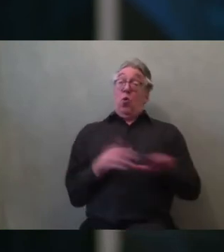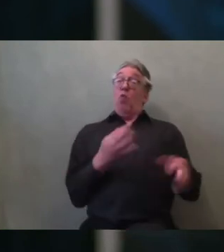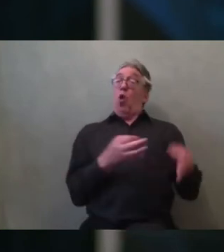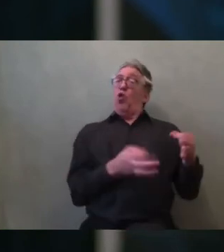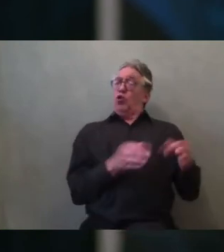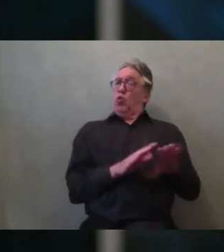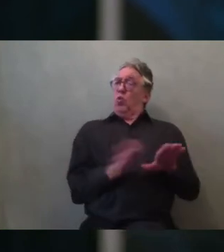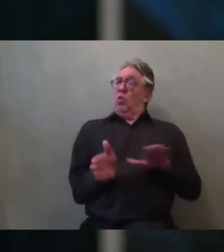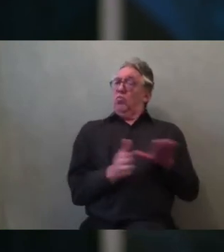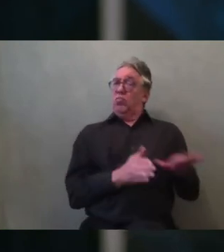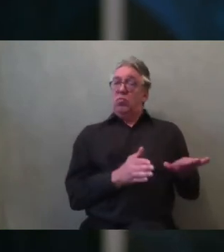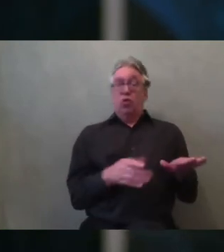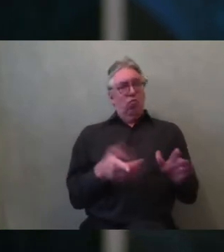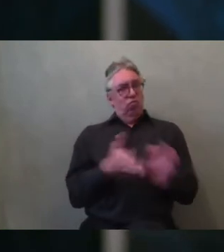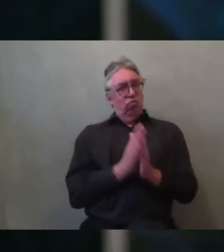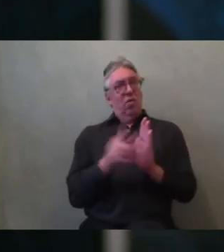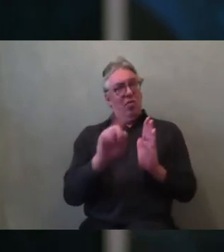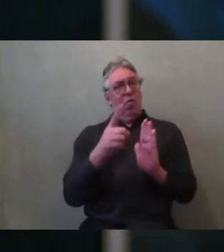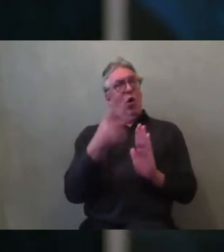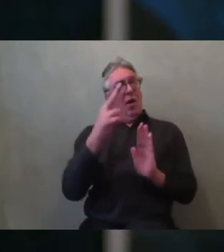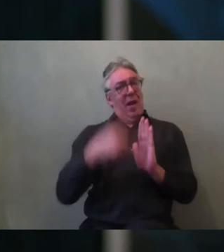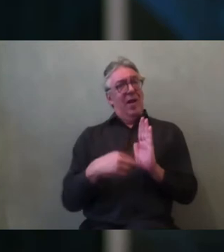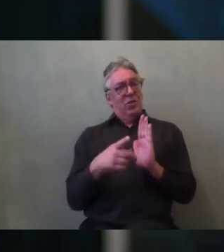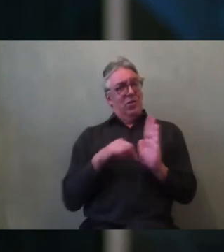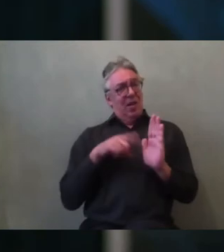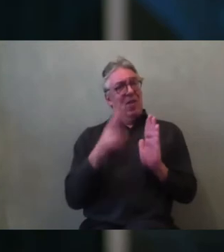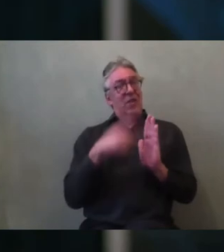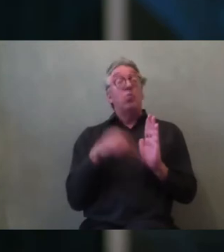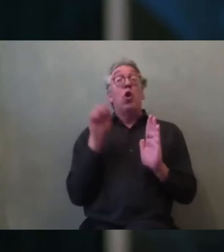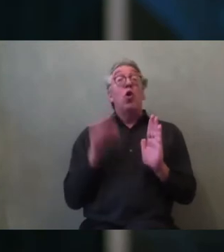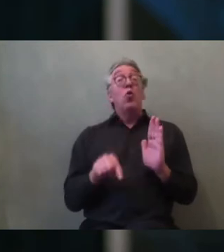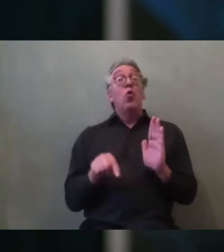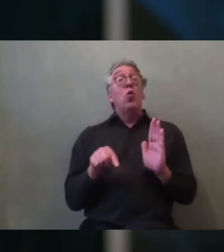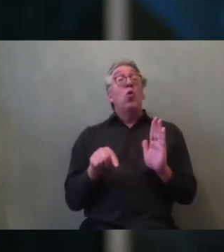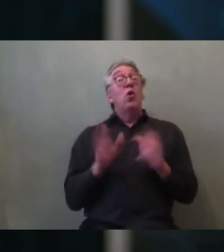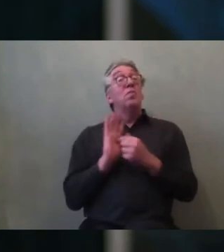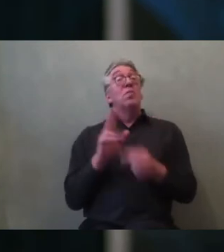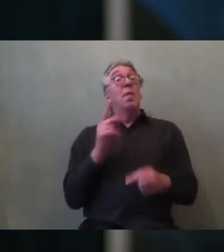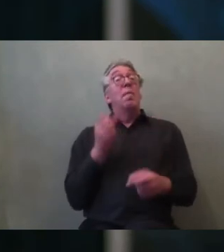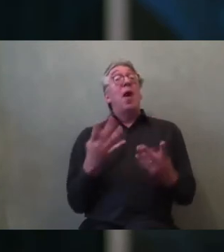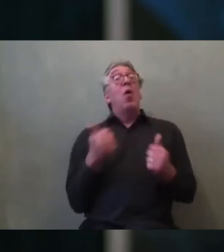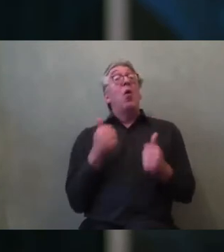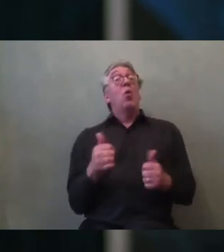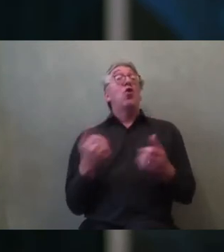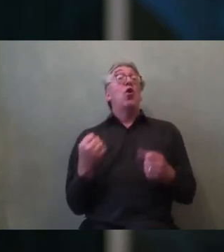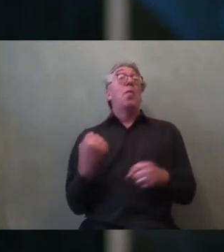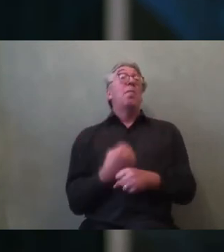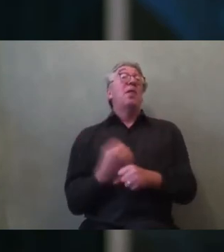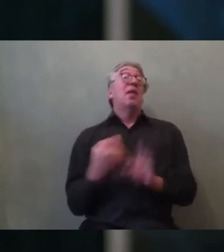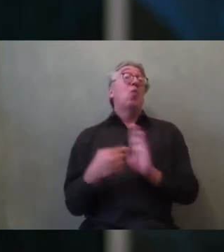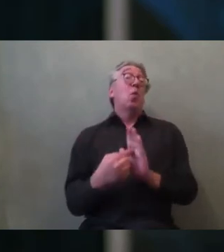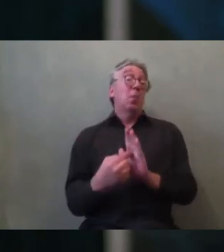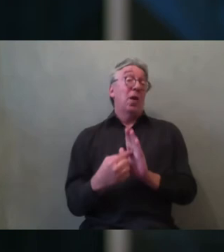vooral lezen en doe er je voordeel mee. Dan gaan we nu naar een aantal goede voorbeelden uit de praktijk. En enkele die hoorden we net ook al in